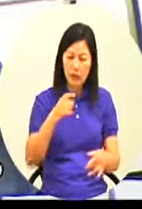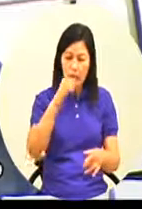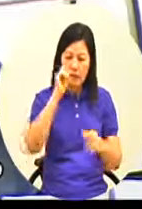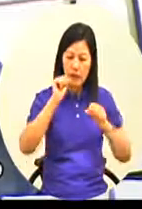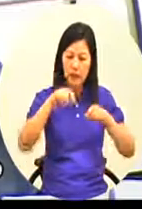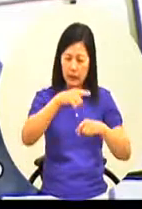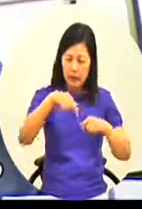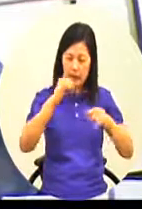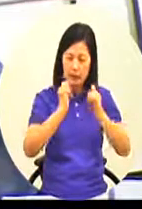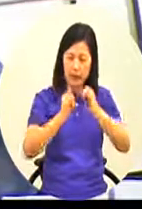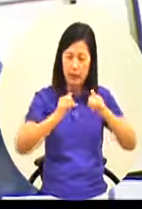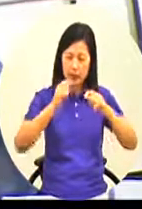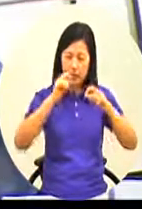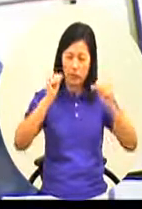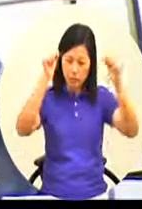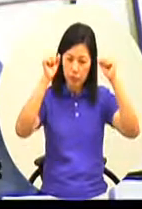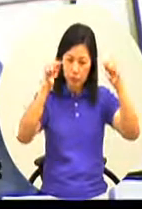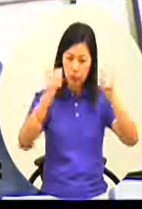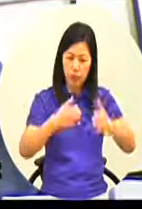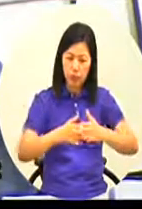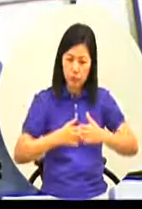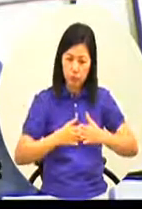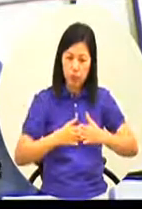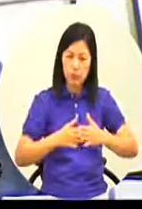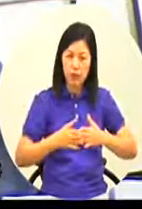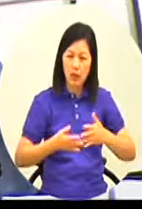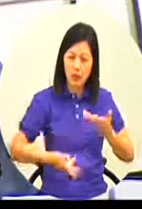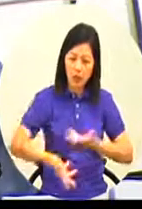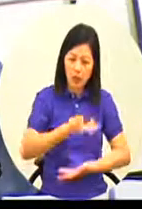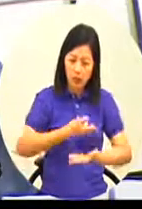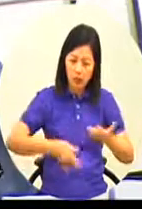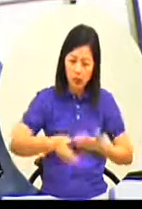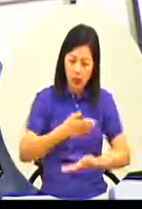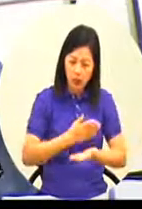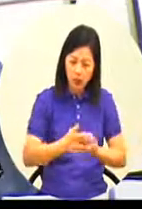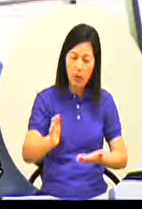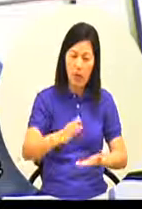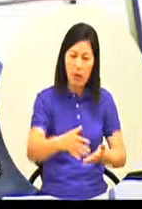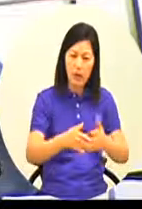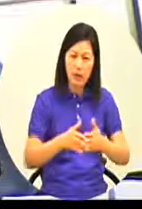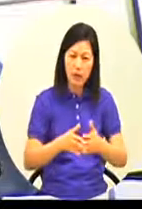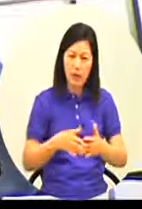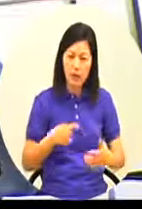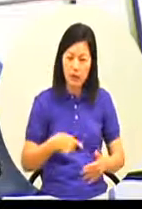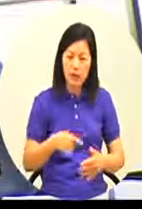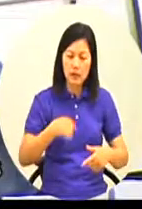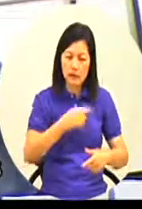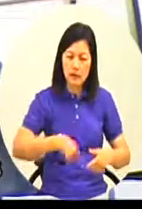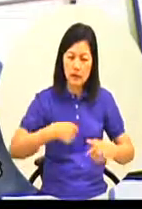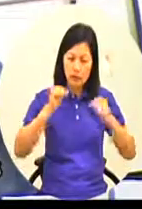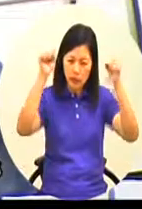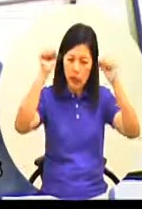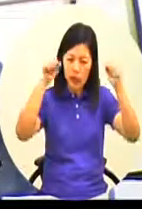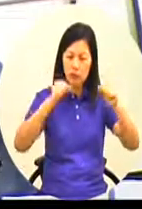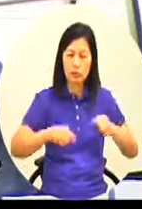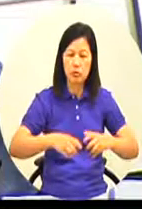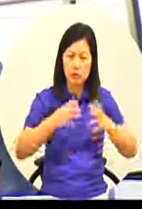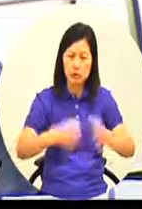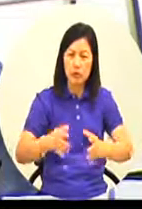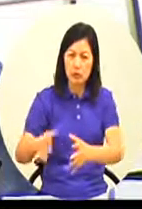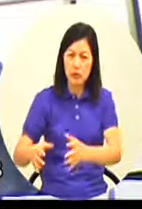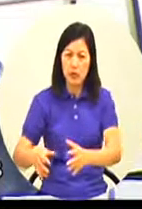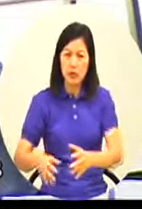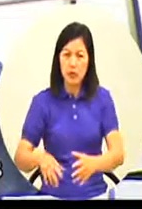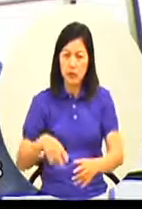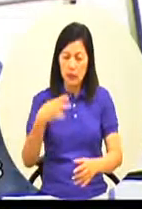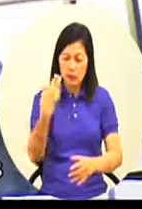我觉得这种小小的体健设施，我刚刚我们是可以去进行的，至少让老一辈的长辈或